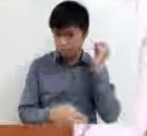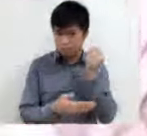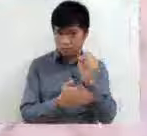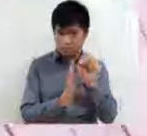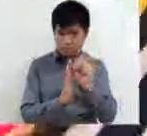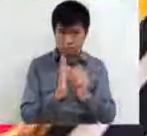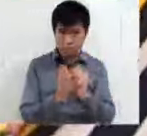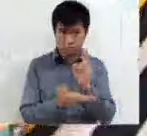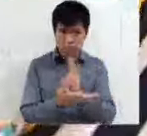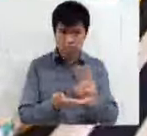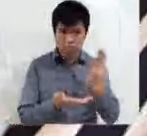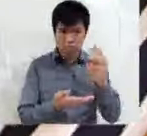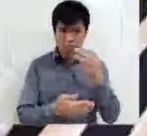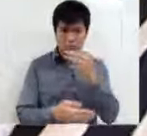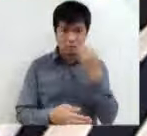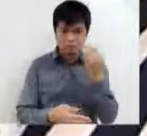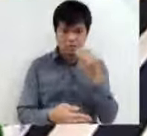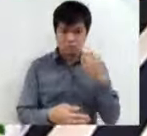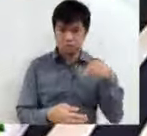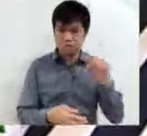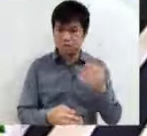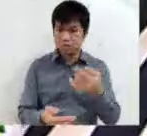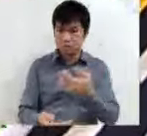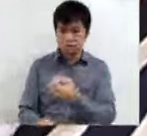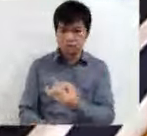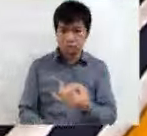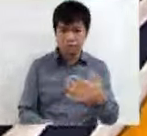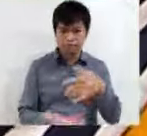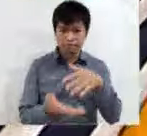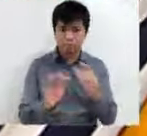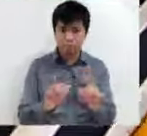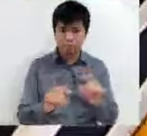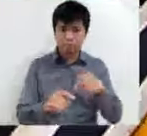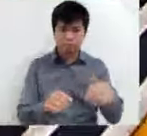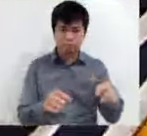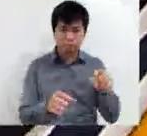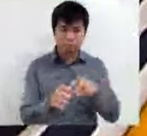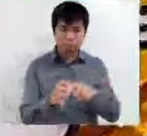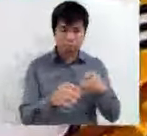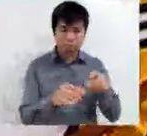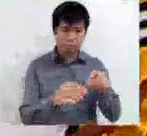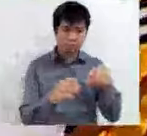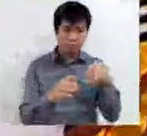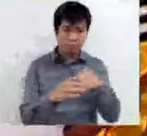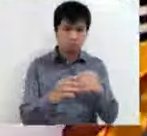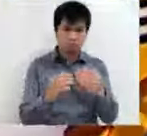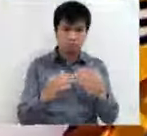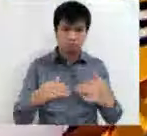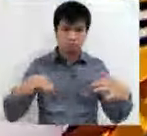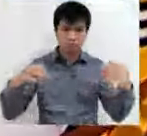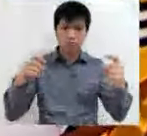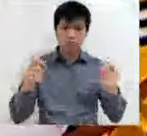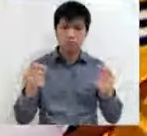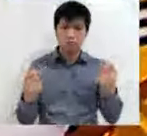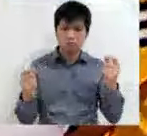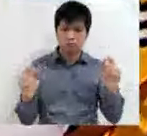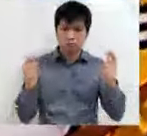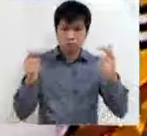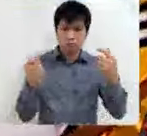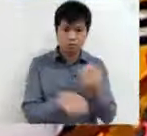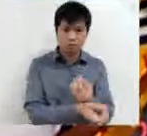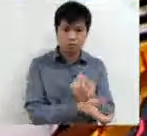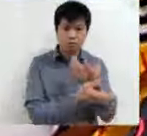mga estudyante at mga residenteng nasa loob noon ng gymnasium nang biglang may sumabog. Ito ang unang nisa nila kasunod